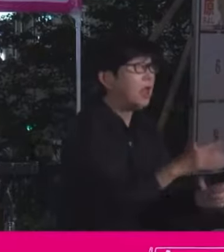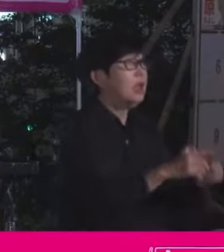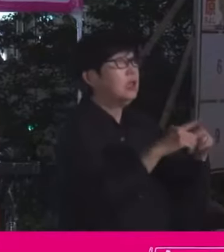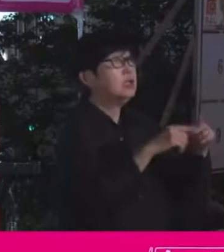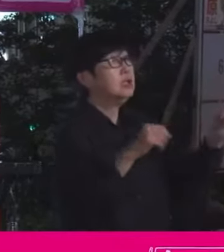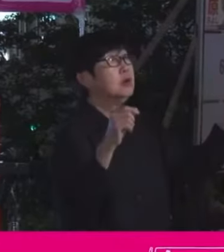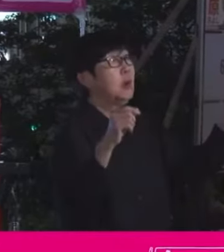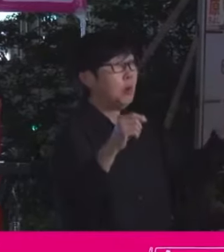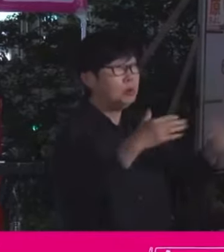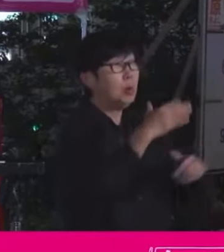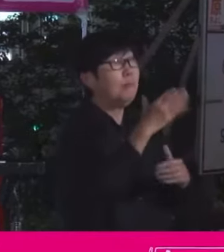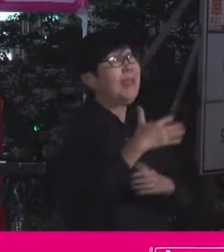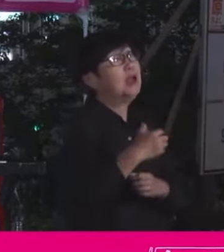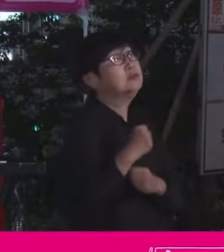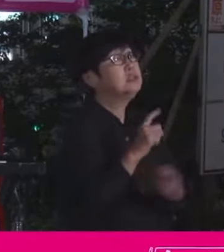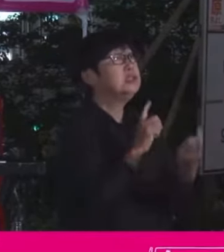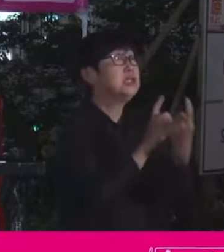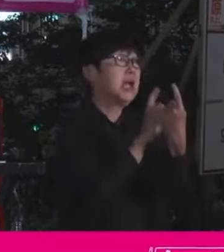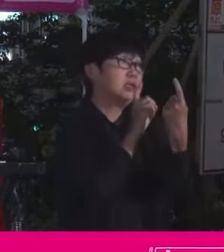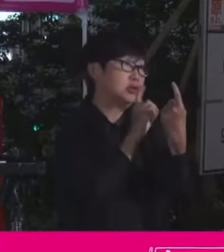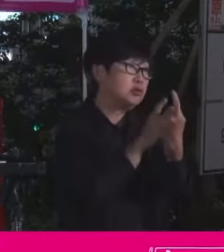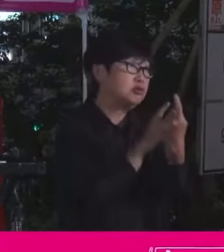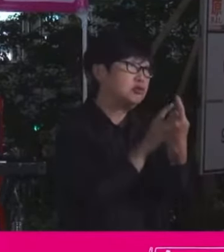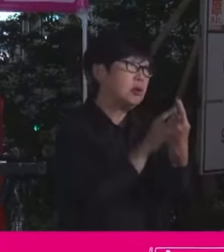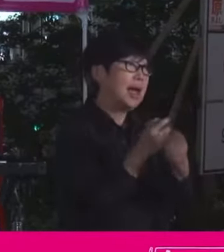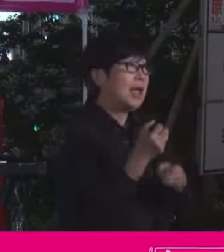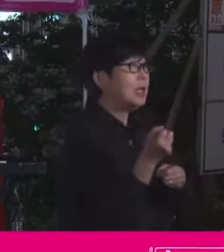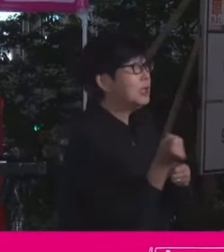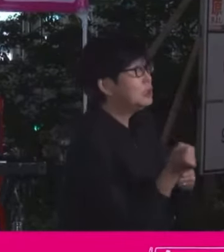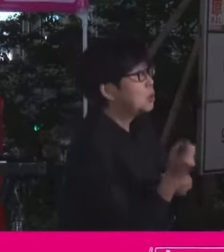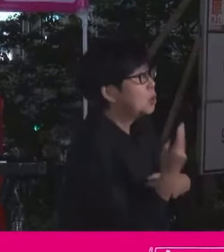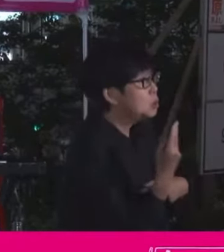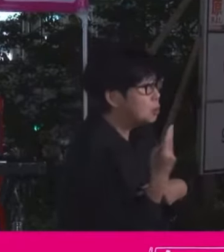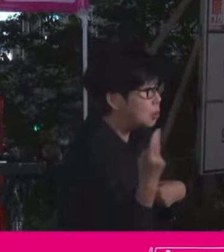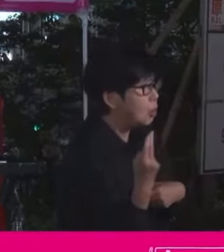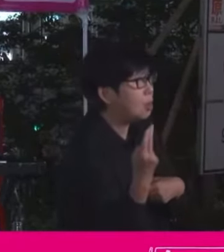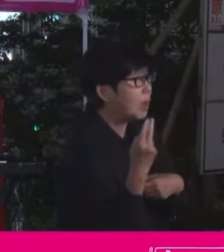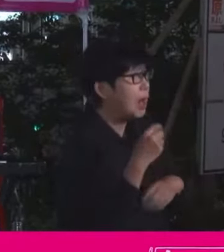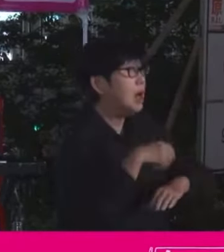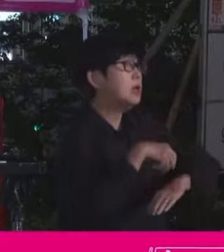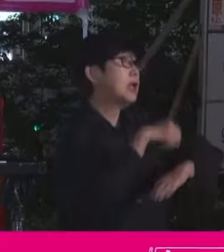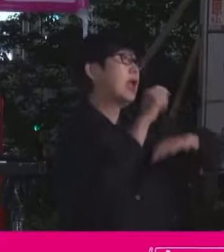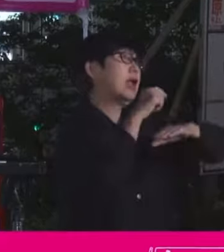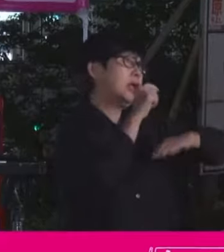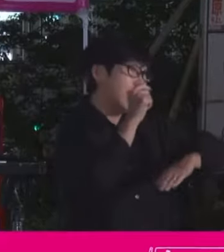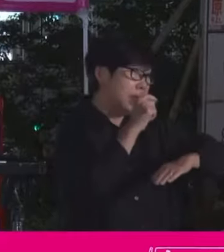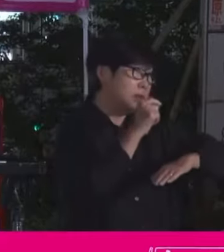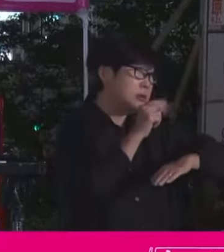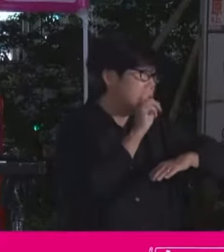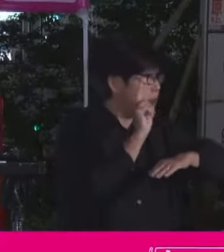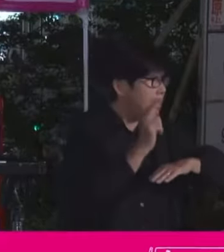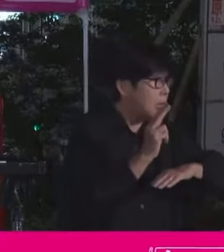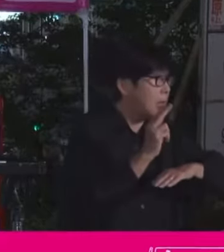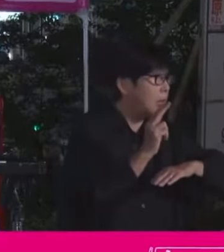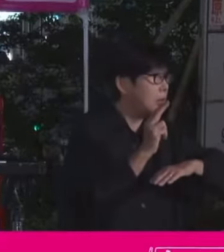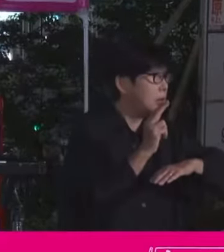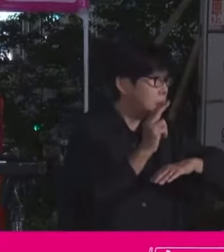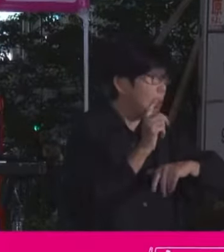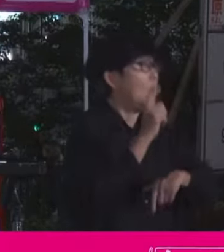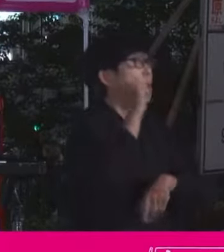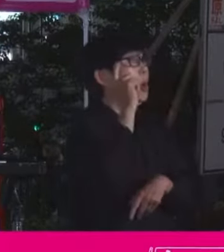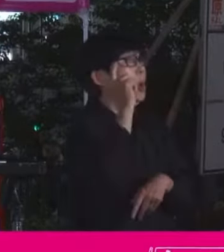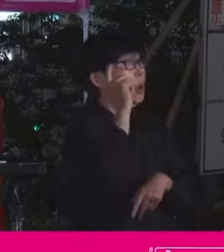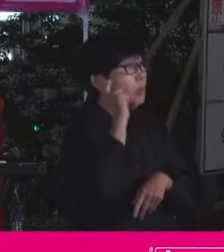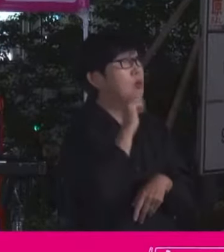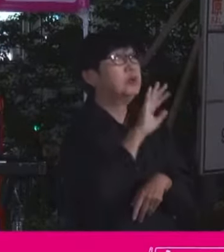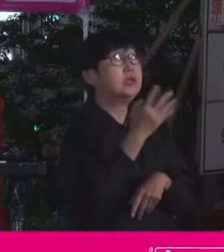米軍に対する依存度が、軍事的な依存度は軽減しているように見えますけれども、我々東京人にとっては違